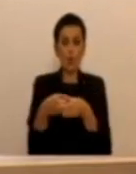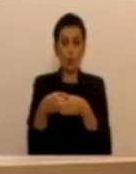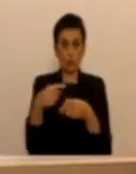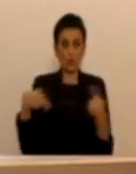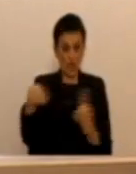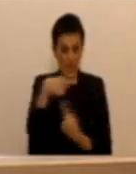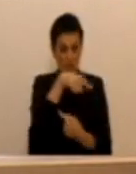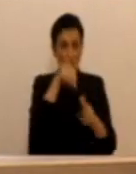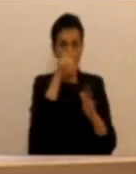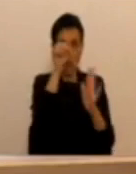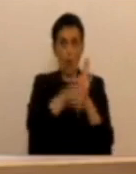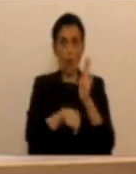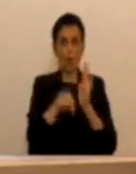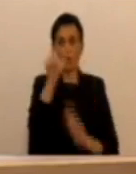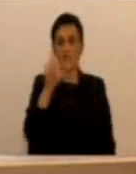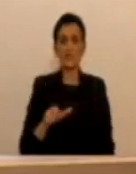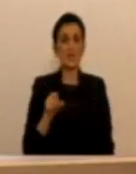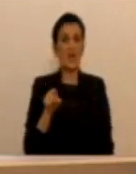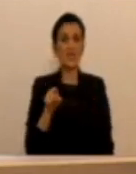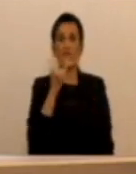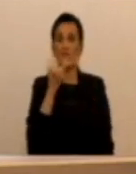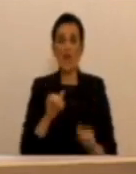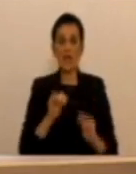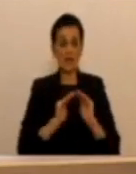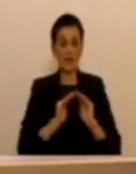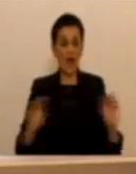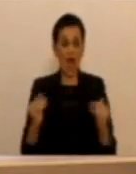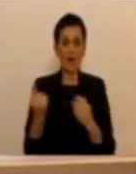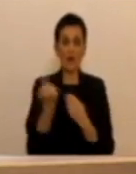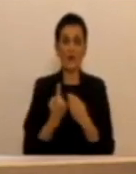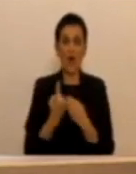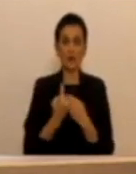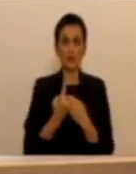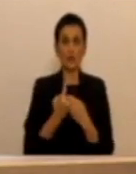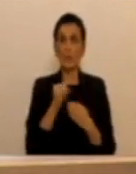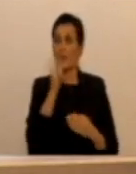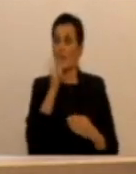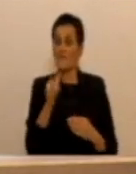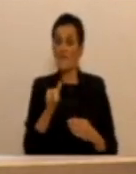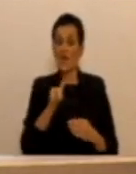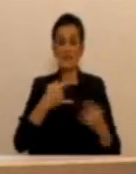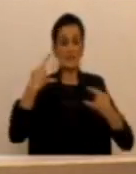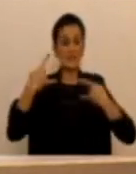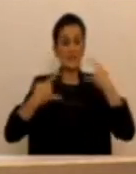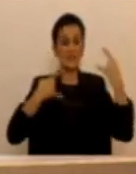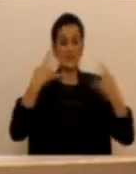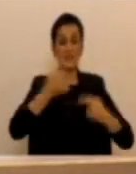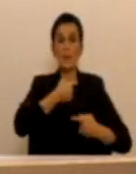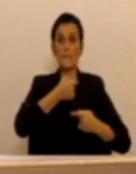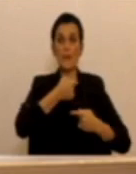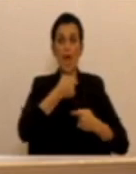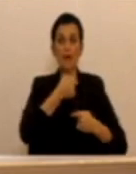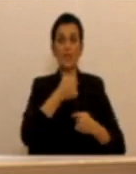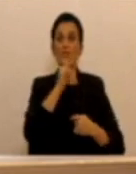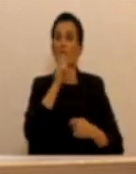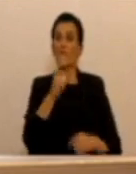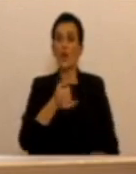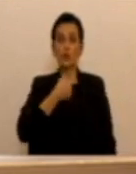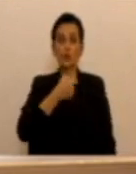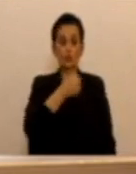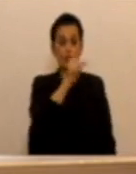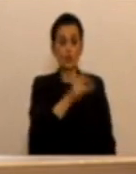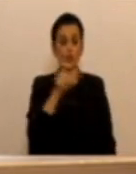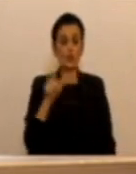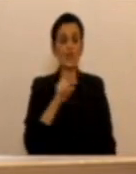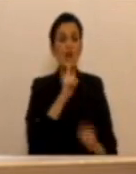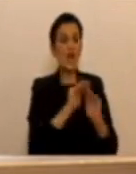ადამიანი, მაინც ვერ გაგვაჩუმებთ და ვერ გააჩუმებთ ვერც მედიას, ვერ გააჩუმებთ ვერც ჟურნალისტებს და